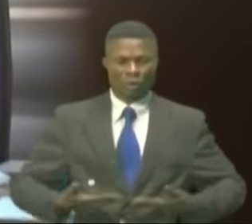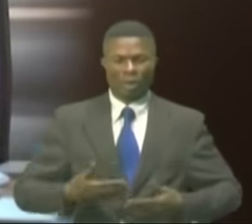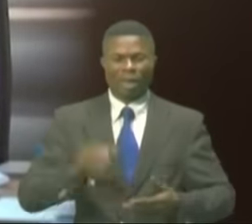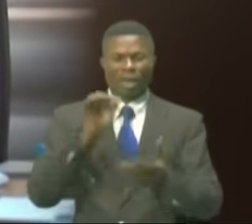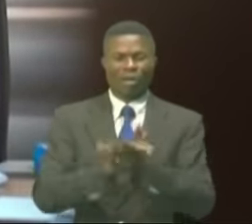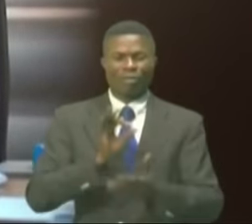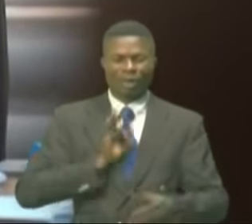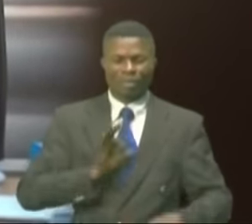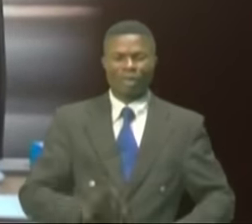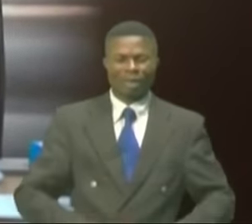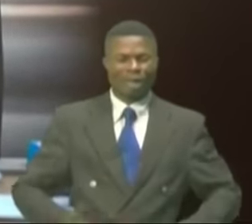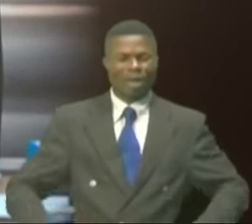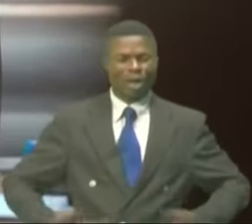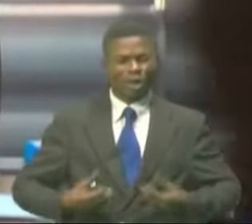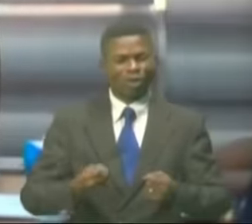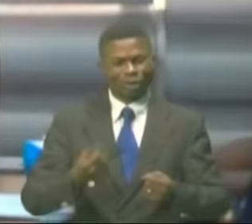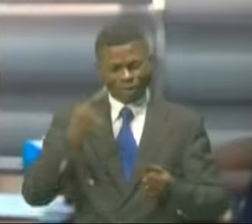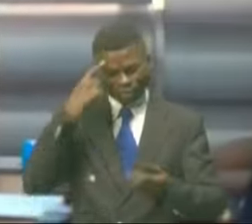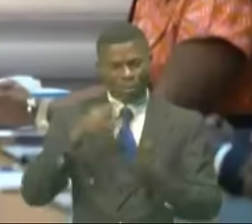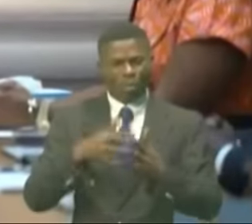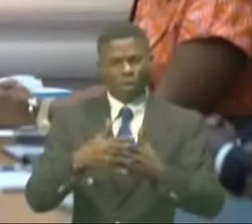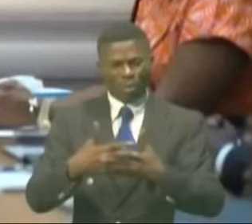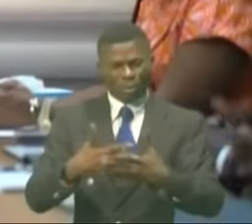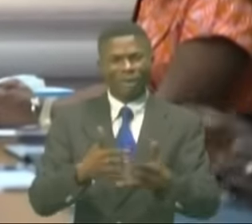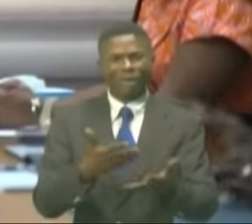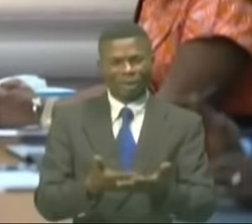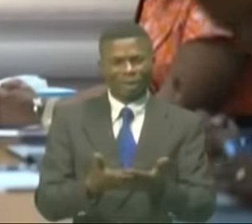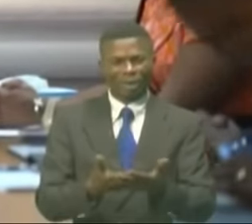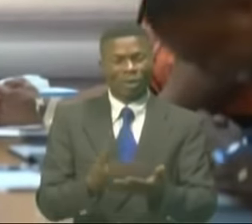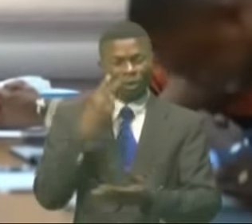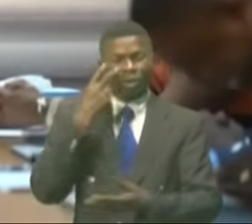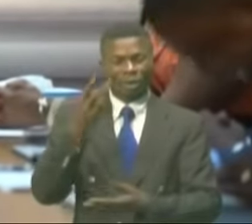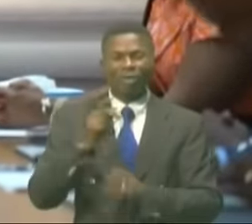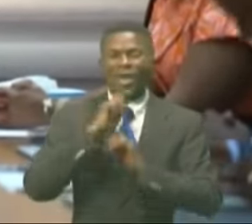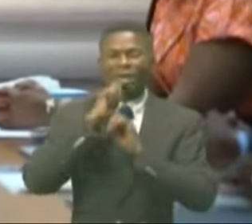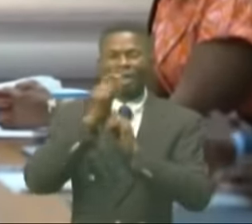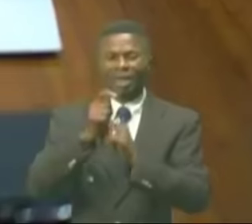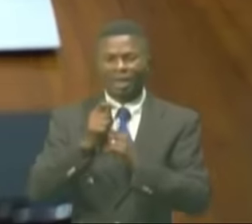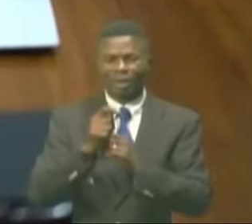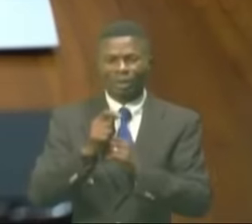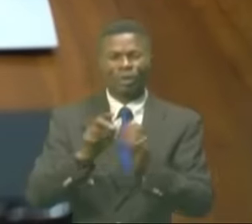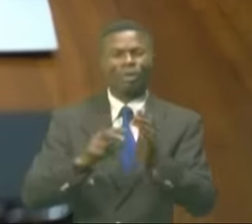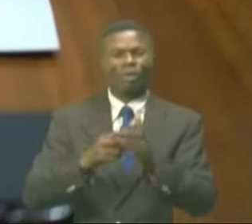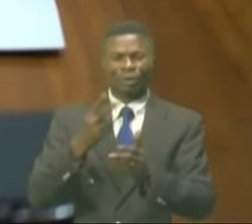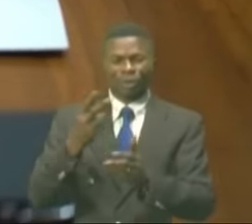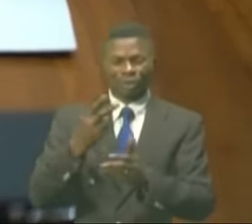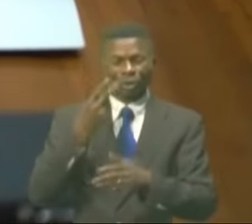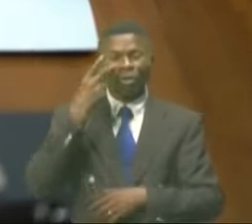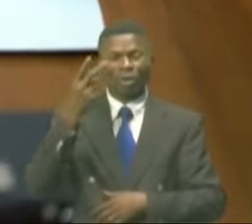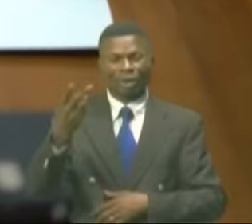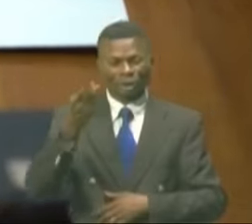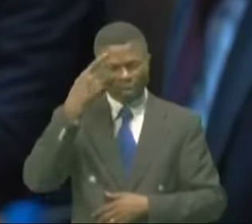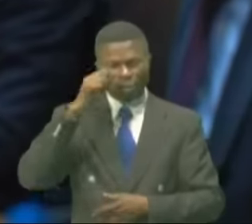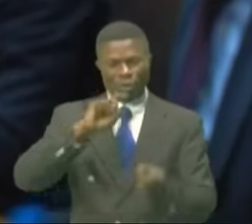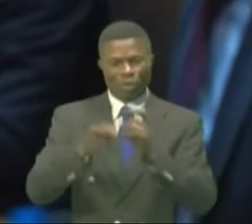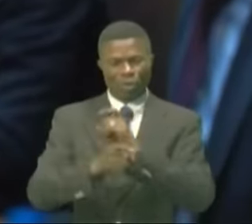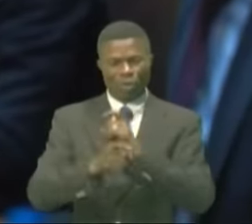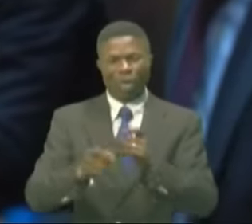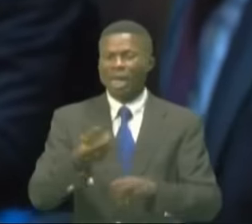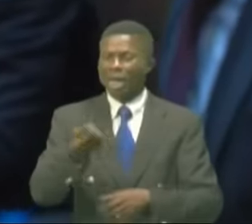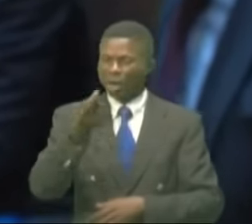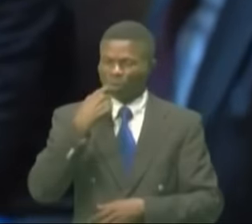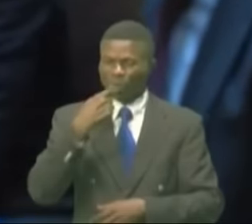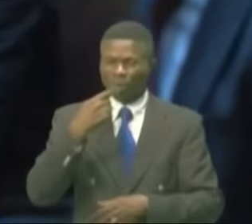première dame de la République, Denise Nyakeru-Tshisekedi, qui voit en ce geste une adhésion à sa vision pour l'amélioration de soins de